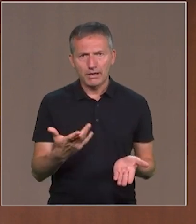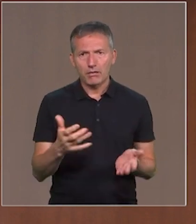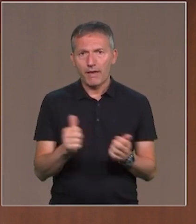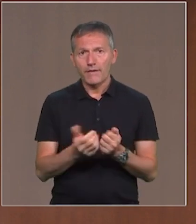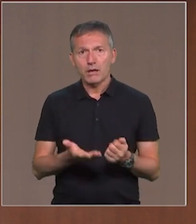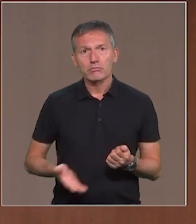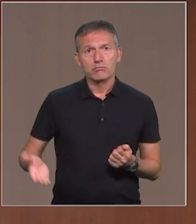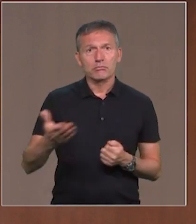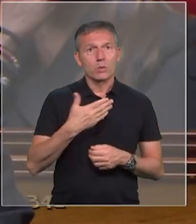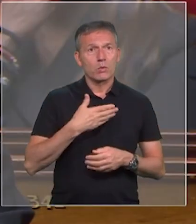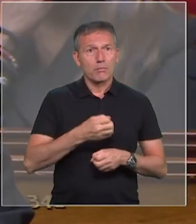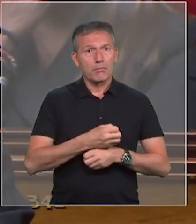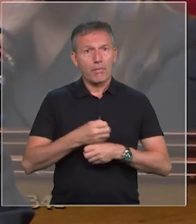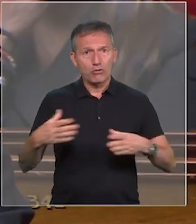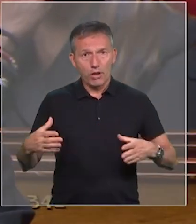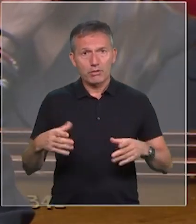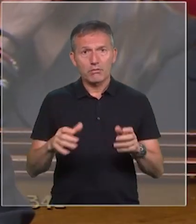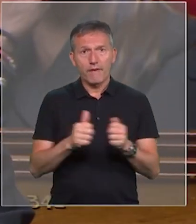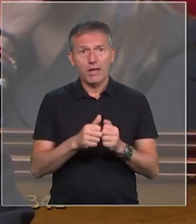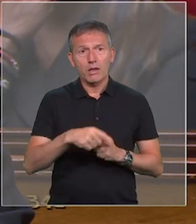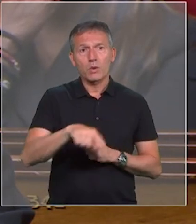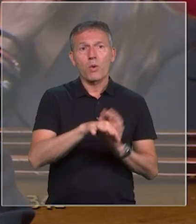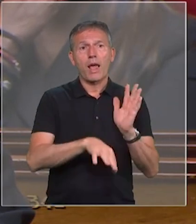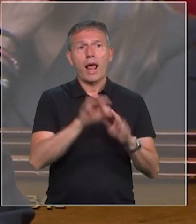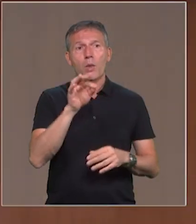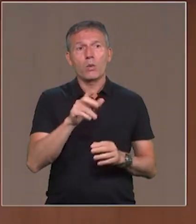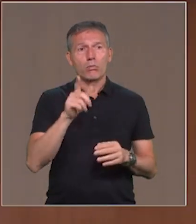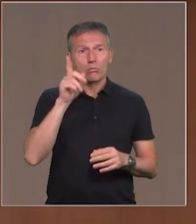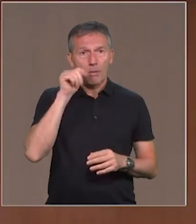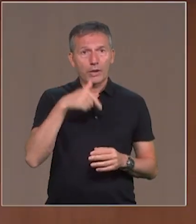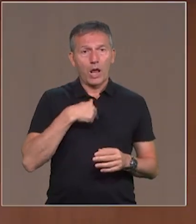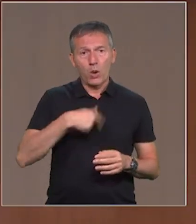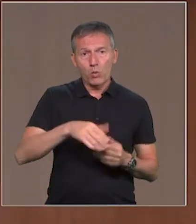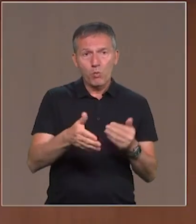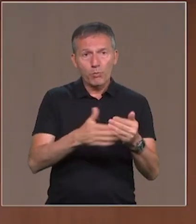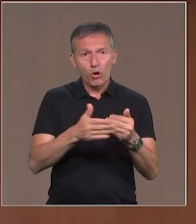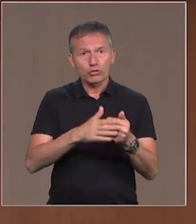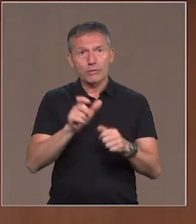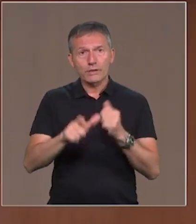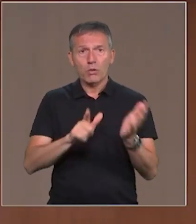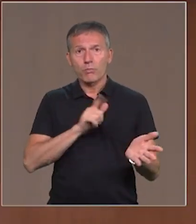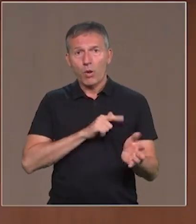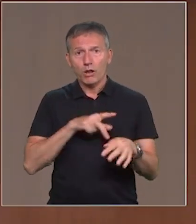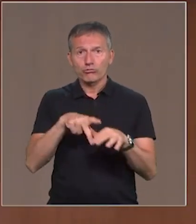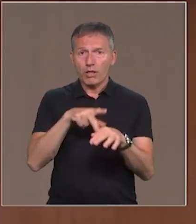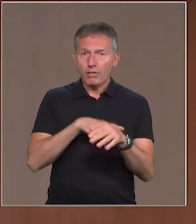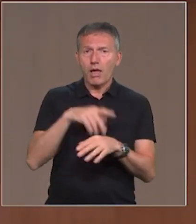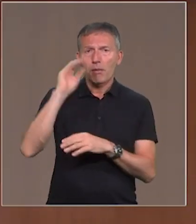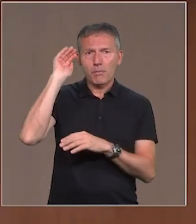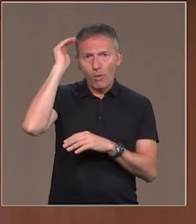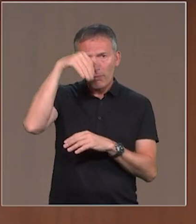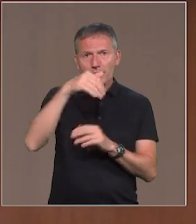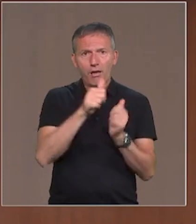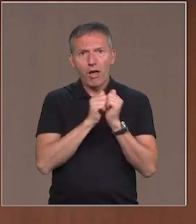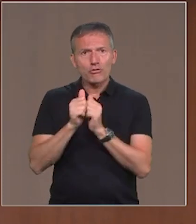l'ensemble de la majorité, avec l'ensemble des élus républicains, nous sommes aux côtés des policiers, des gendarmes, des sapeurs-pompiers.